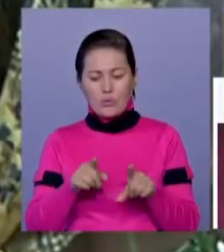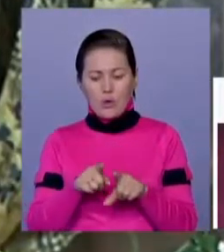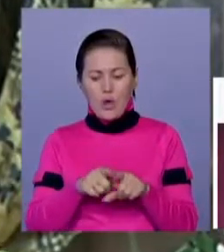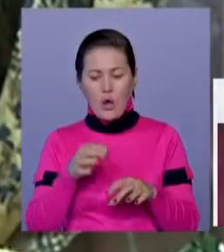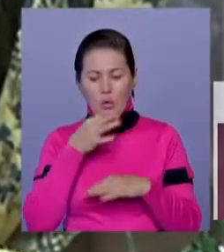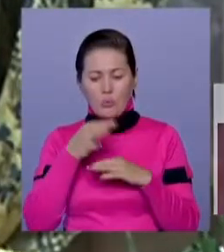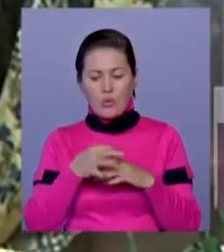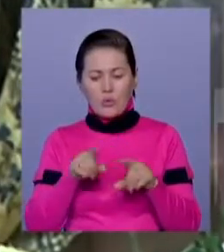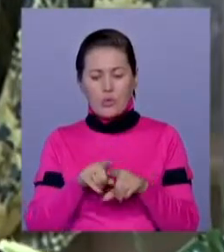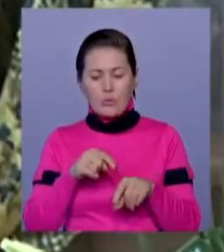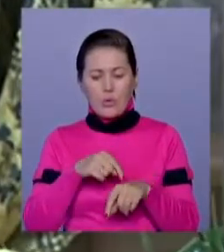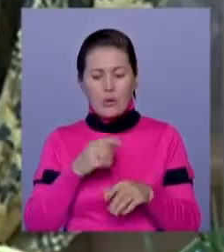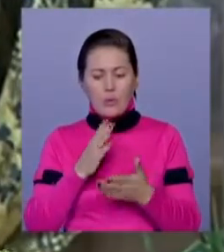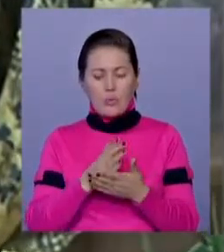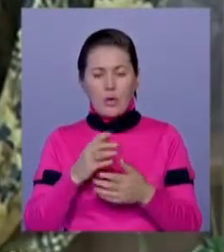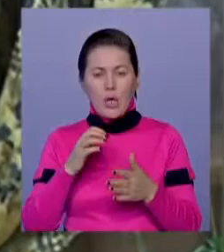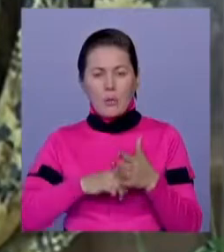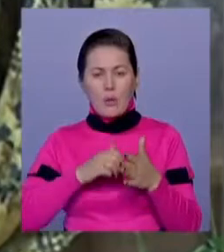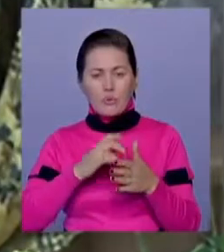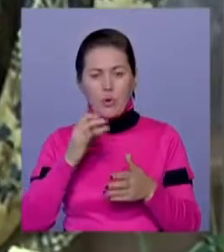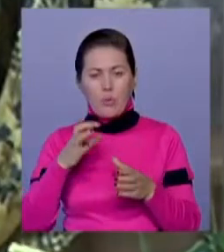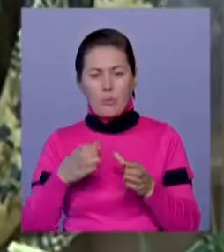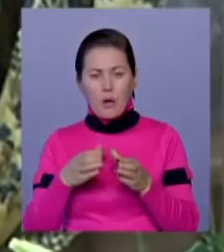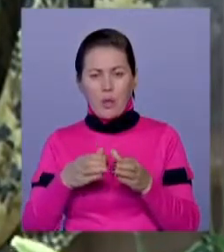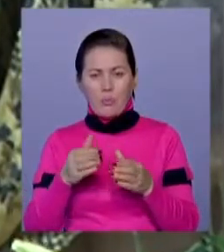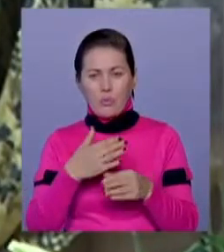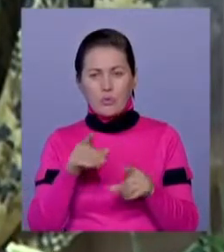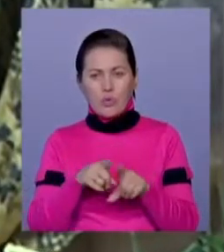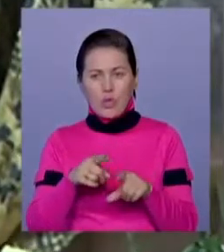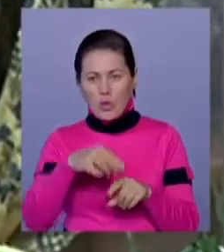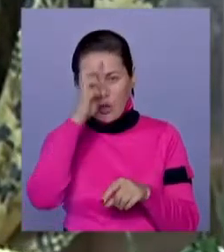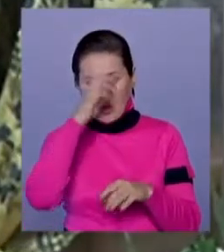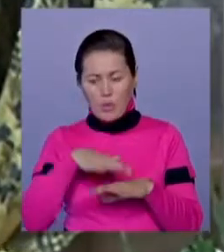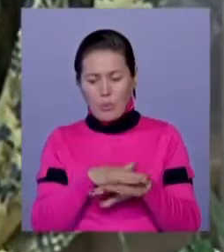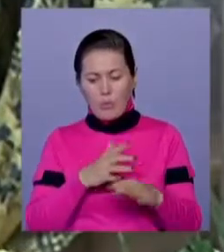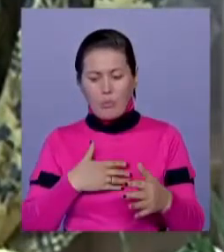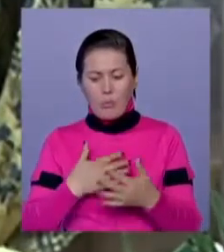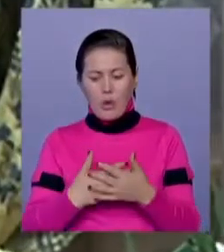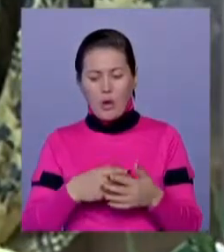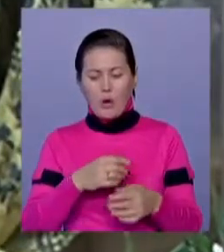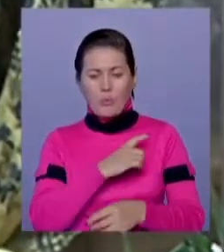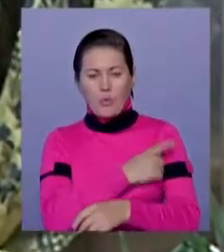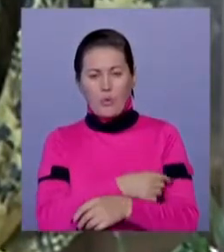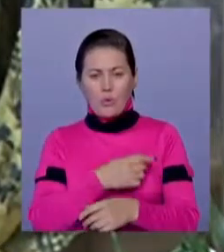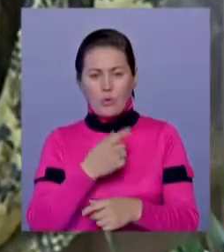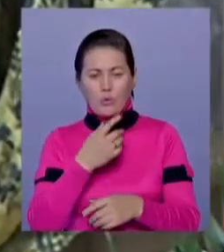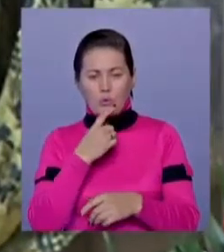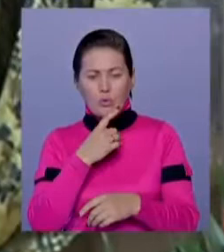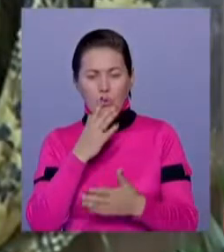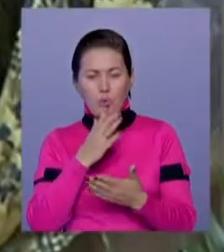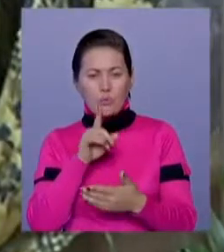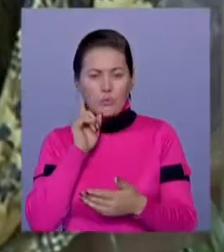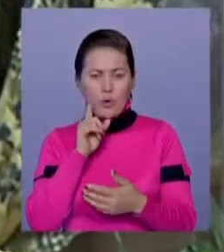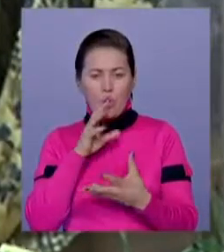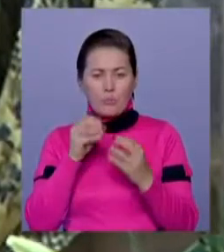жауапкершілік екендігін сезініп отырмын. Себебі Нұр Отан партиясы бұл біздің еліміздің патриоттық күшіміз. Ол әр кезде жас қыран,